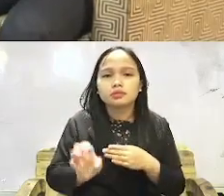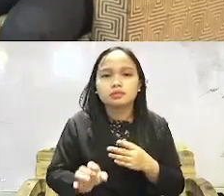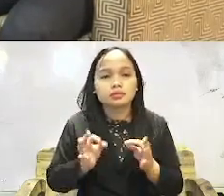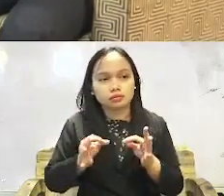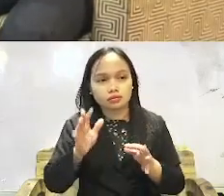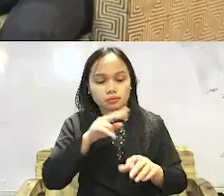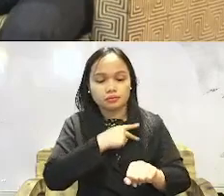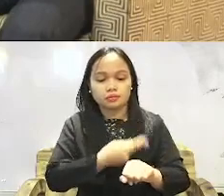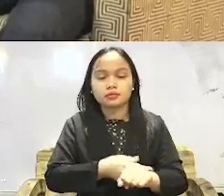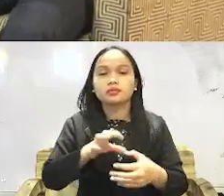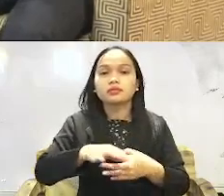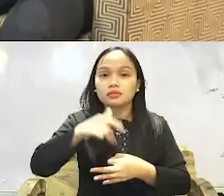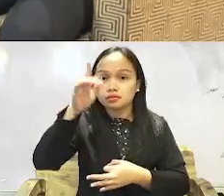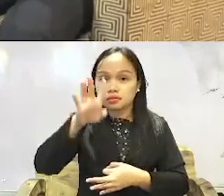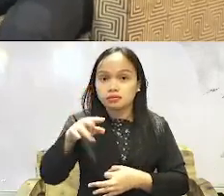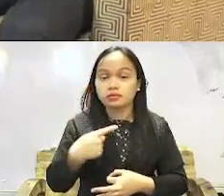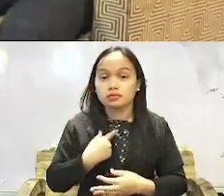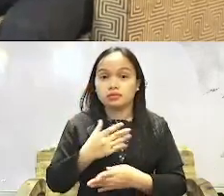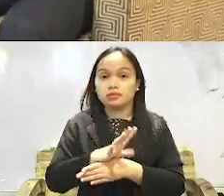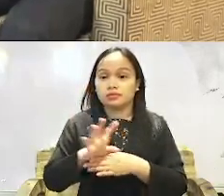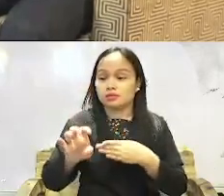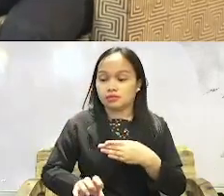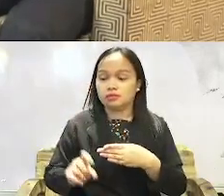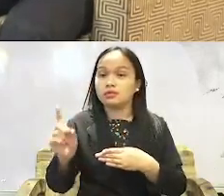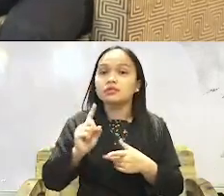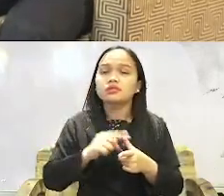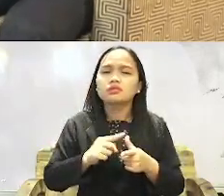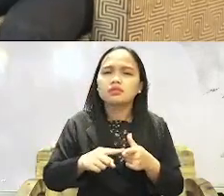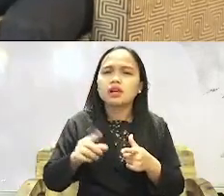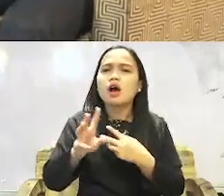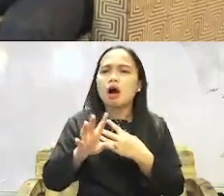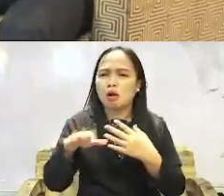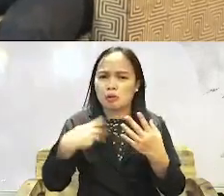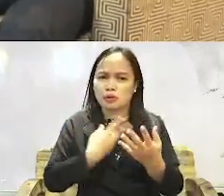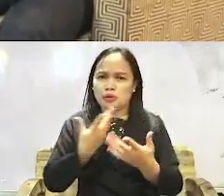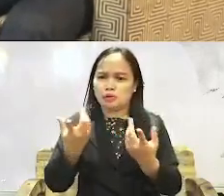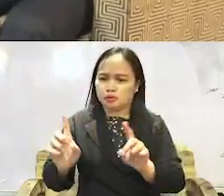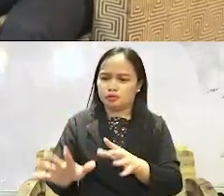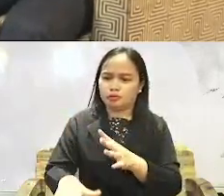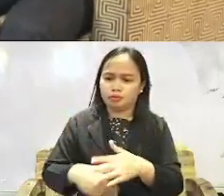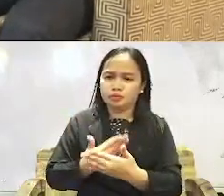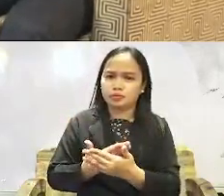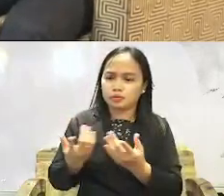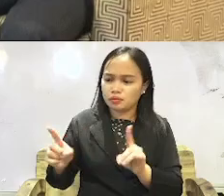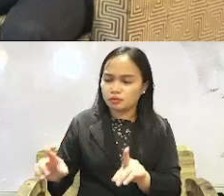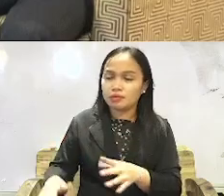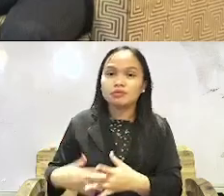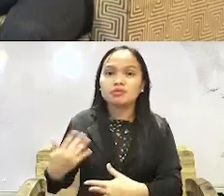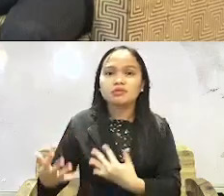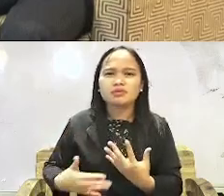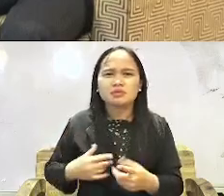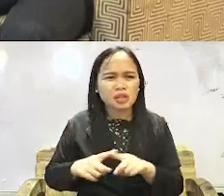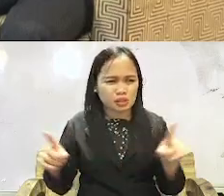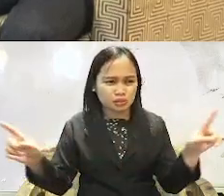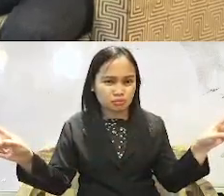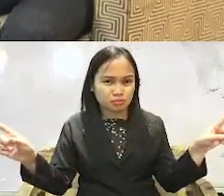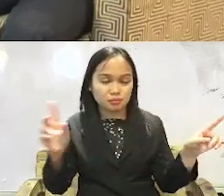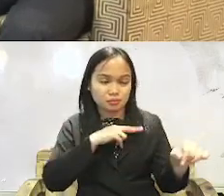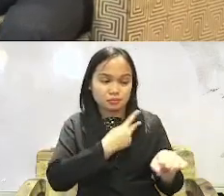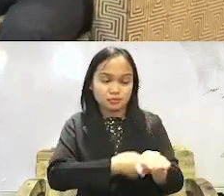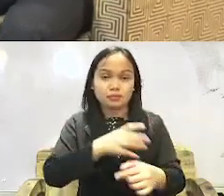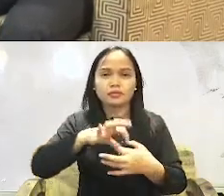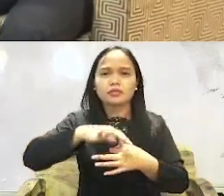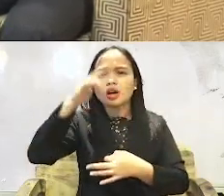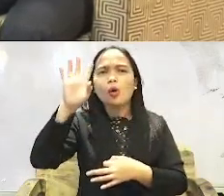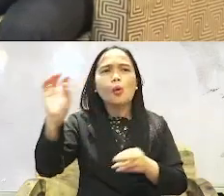ng Diyos ay may dead end, sa impyerno lahat tayo pupunta. Eh walang dead end. Diba? Walang dead